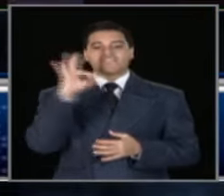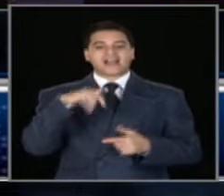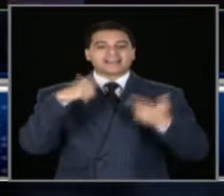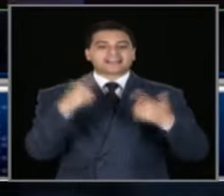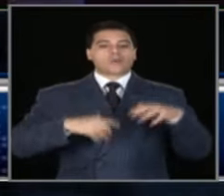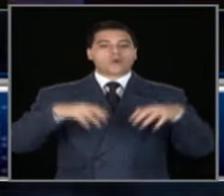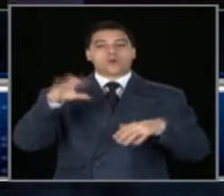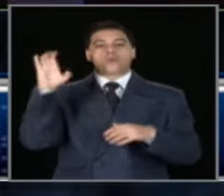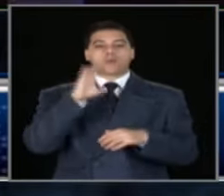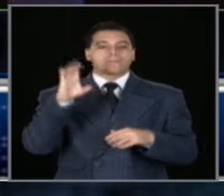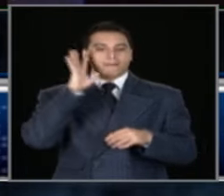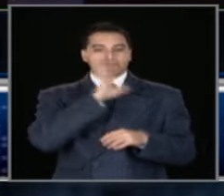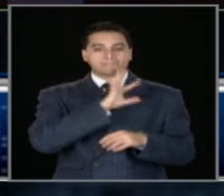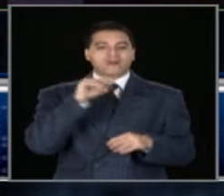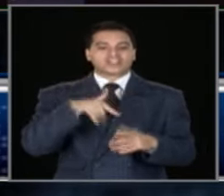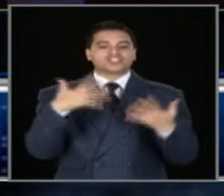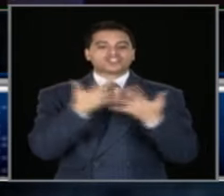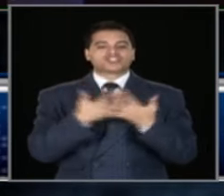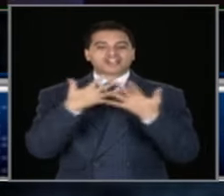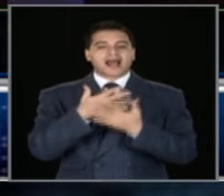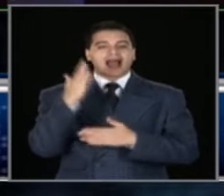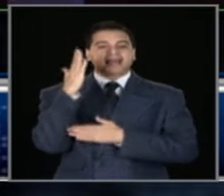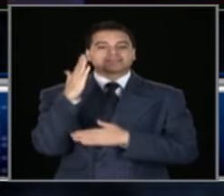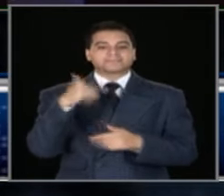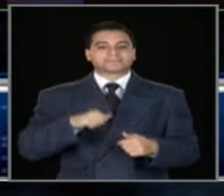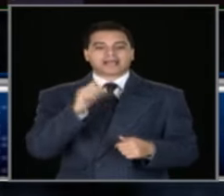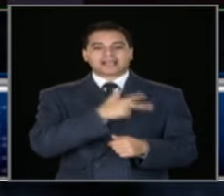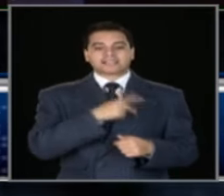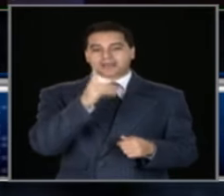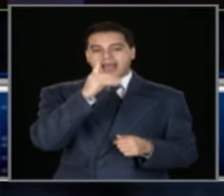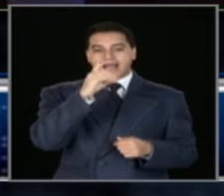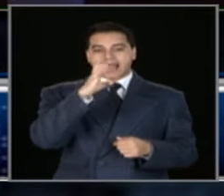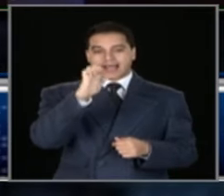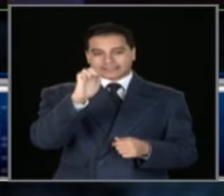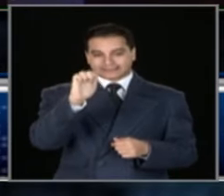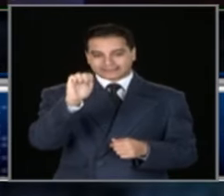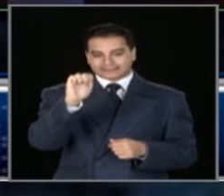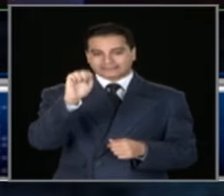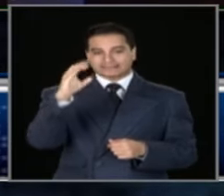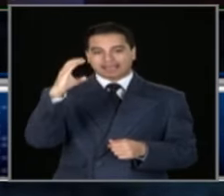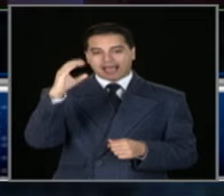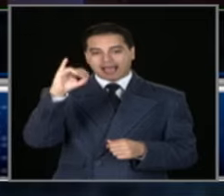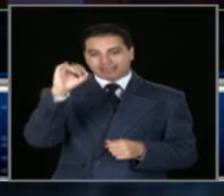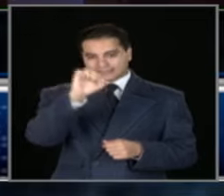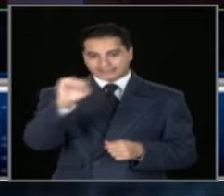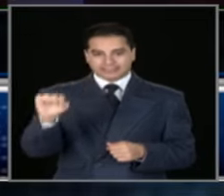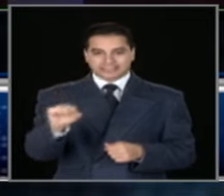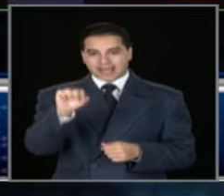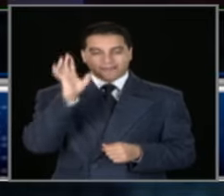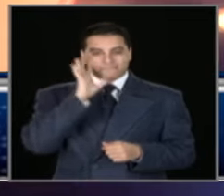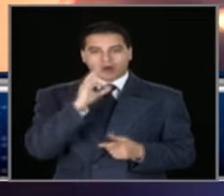في أي دولة أوروبية يقع المقر الرئيسي لشركة السيارات داتشيا؟